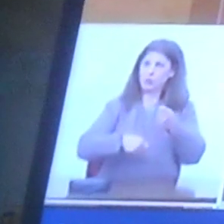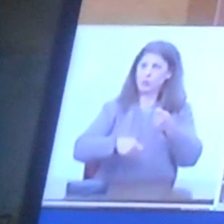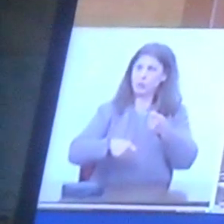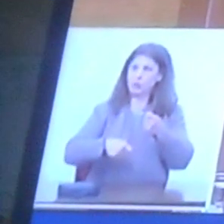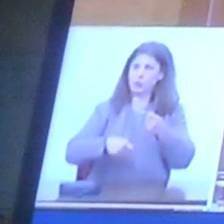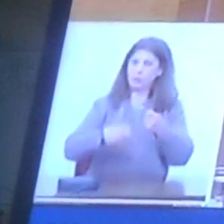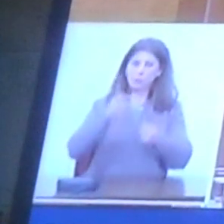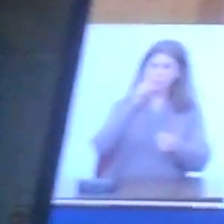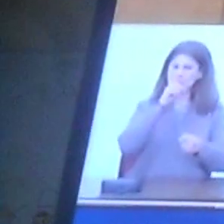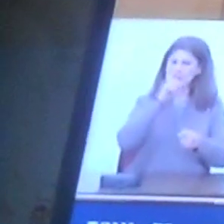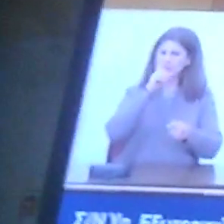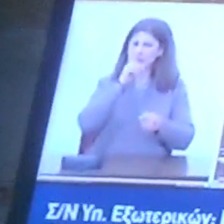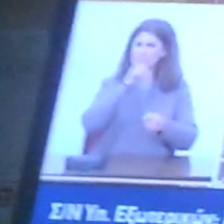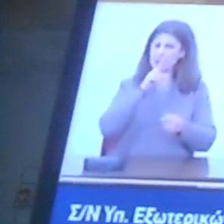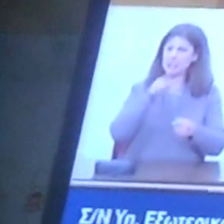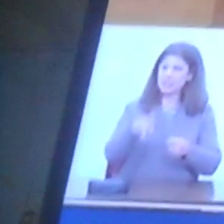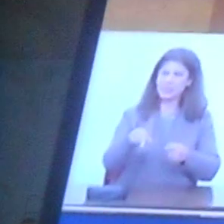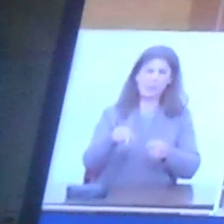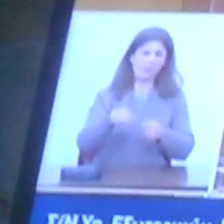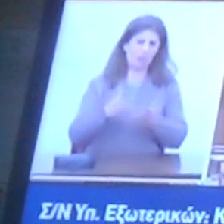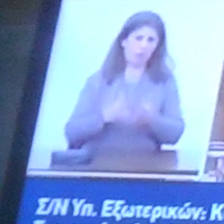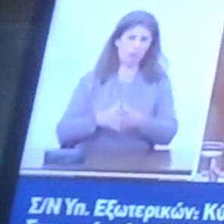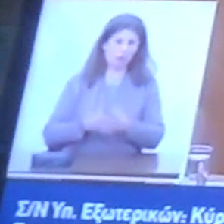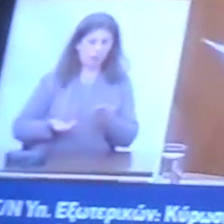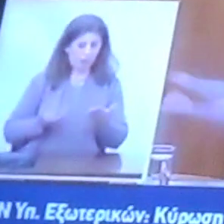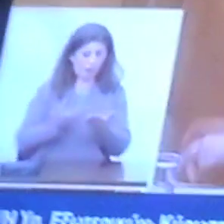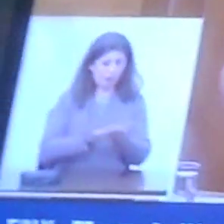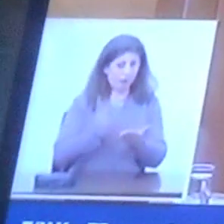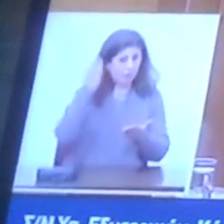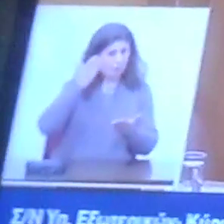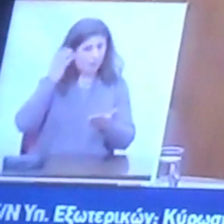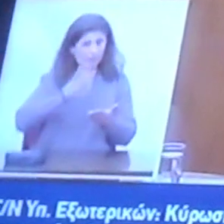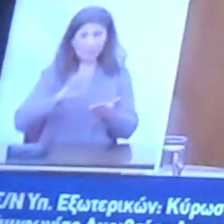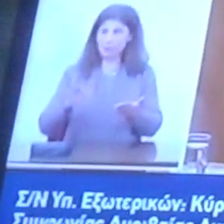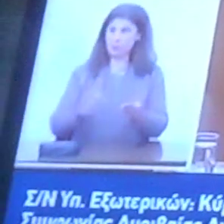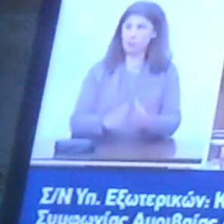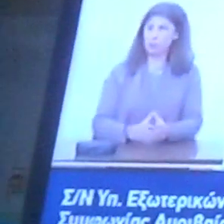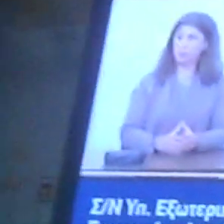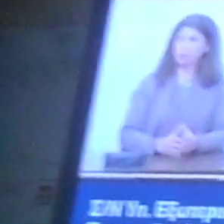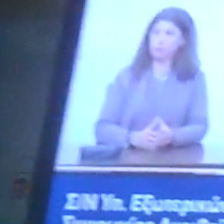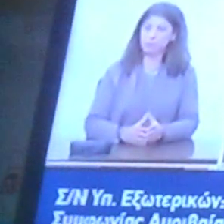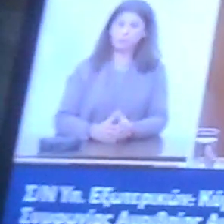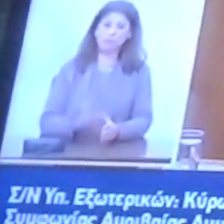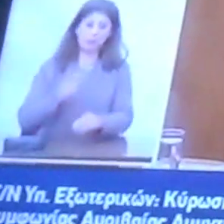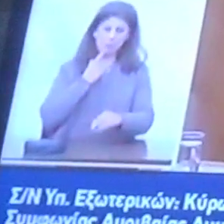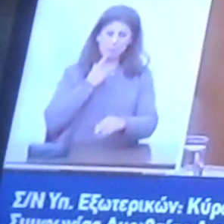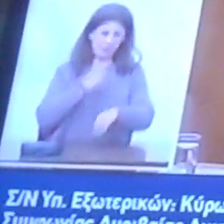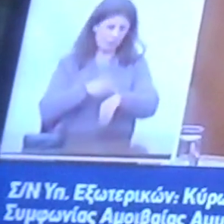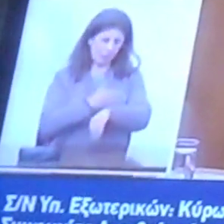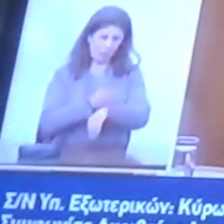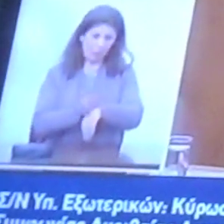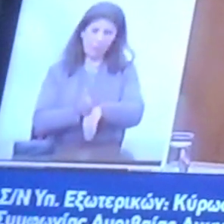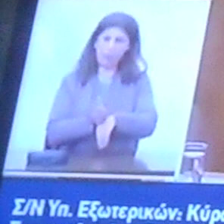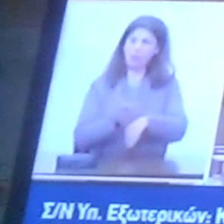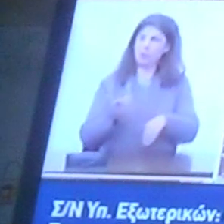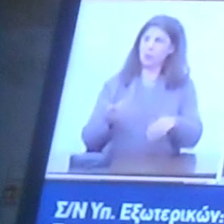Ψευδοδορυφόροι λέγονται. Έτσι. Θα τα καταθέσω εδώ, θα δείτε, είναι έτοιμα μελέτη και αυτή η μελέτη εδώ για να μην σας δω χρόνο. Είναι χρήσιμη ακόμα και για